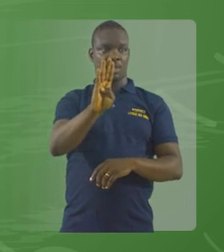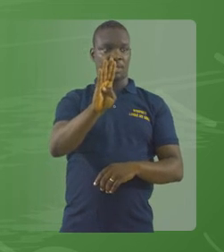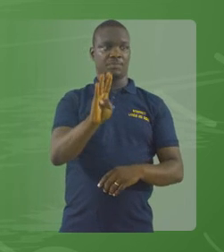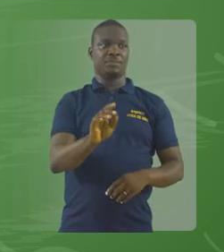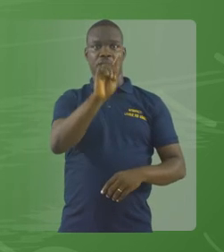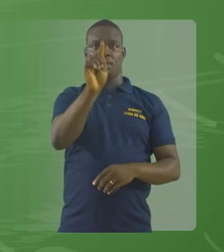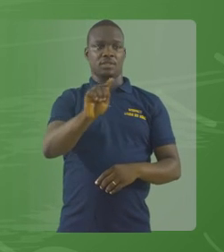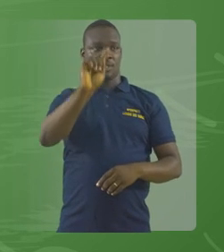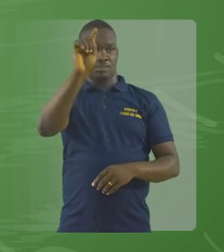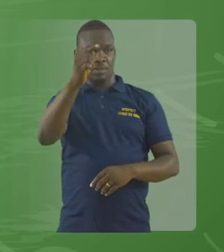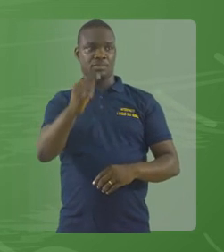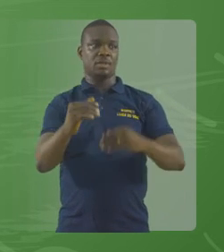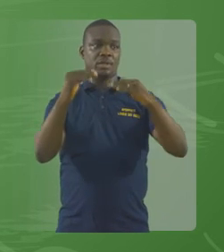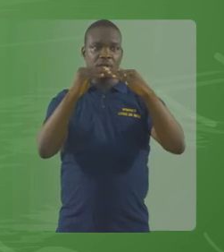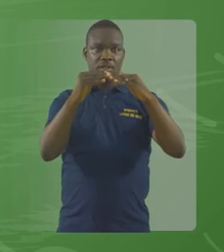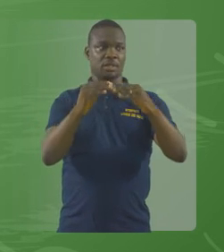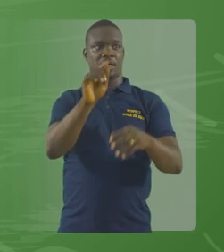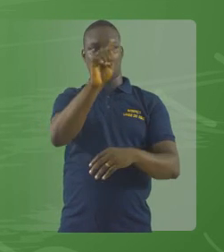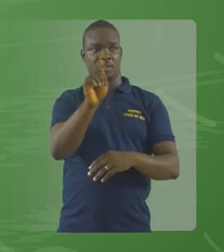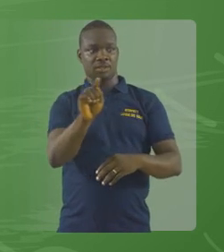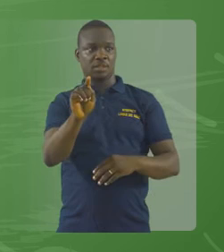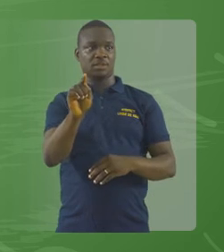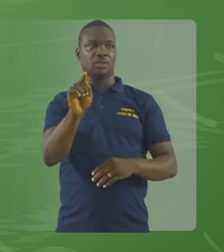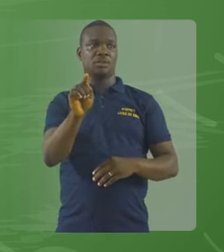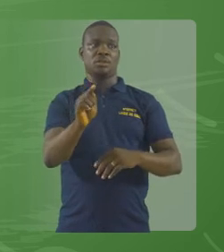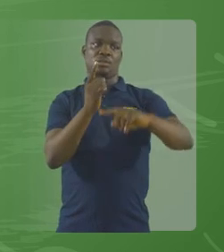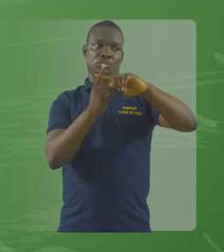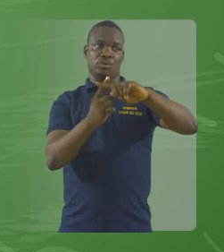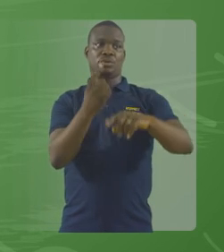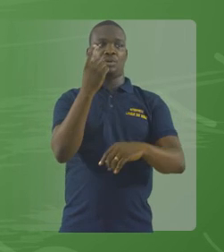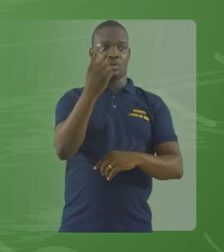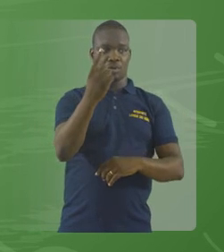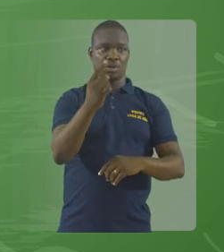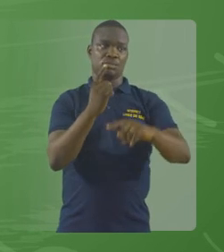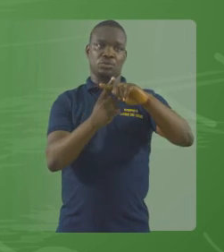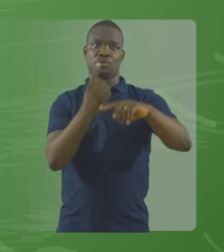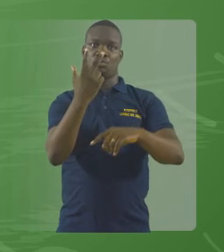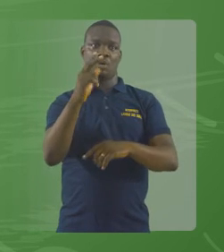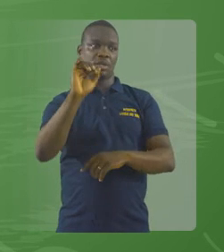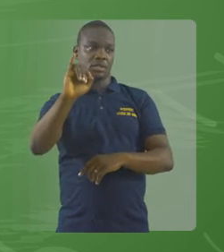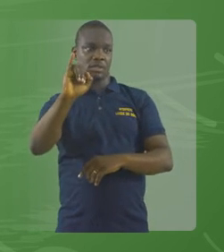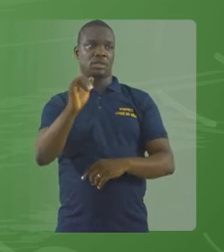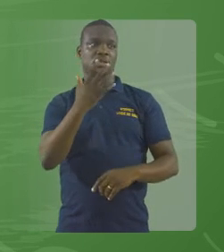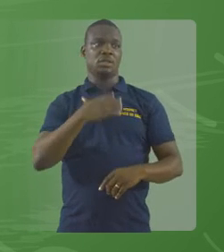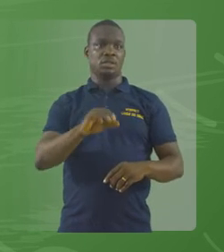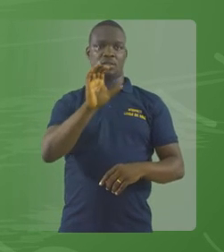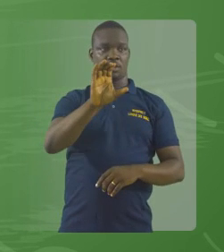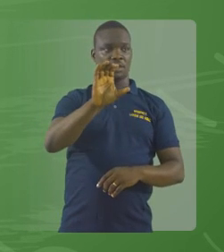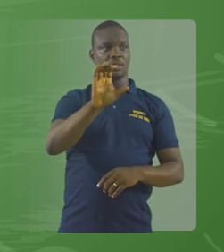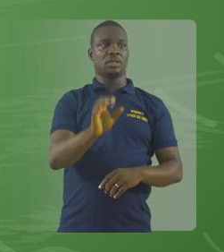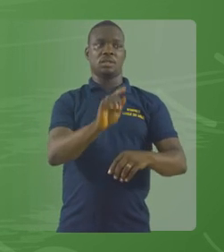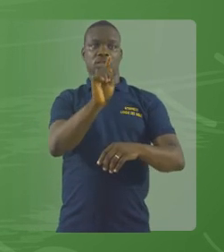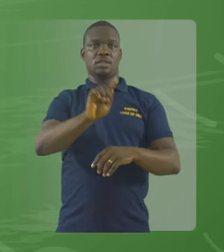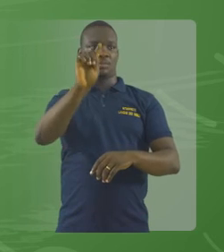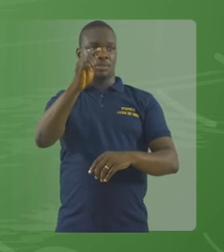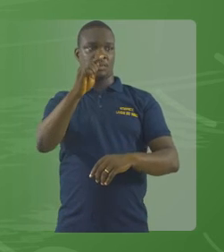z' est égal à z plus 1 plus 3i. C, z'